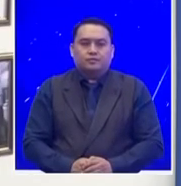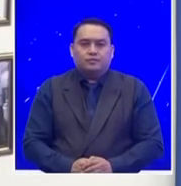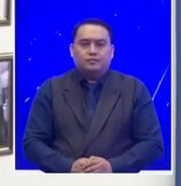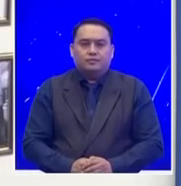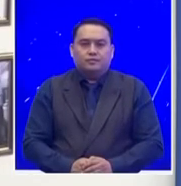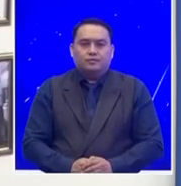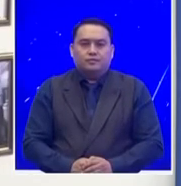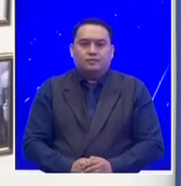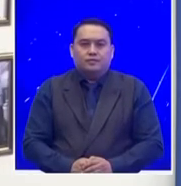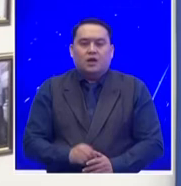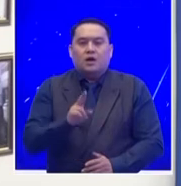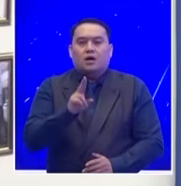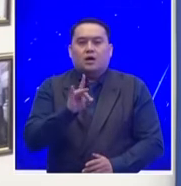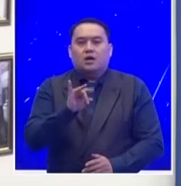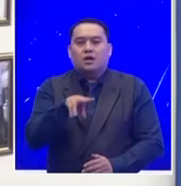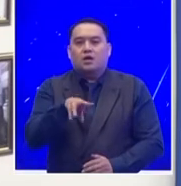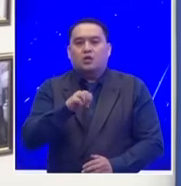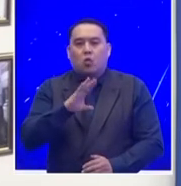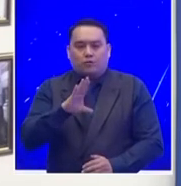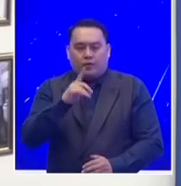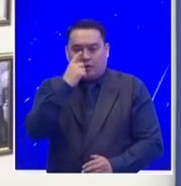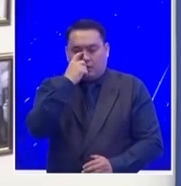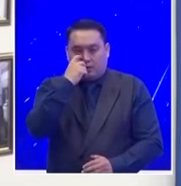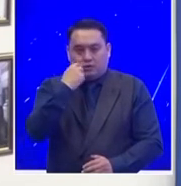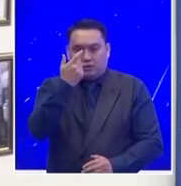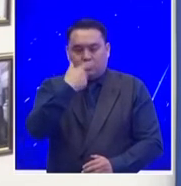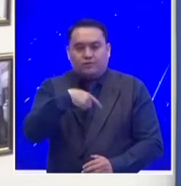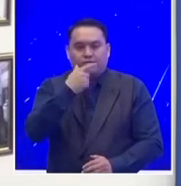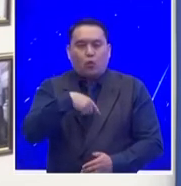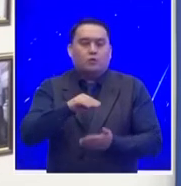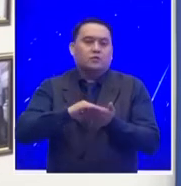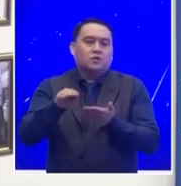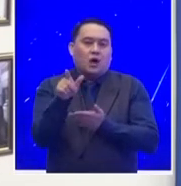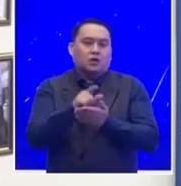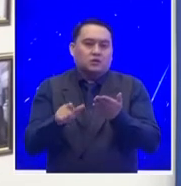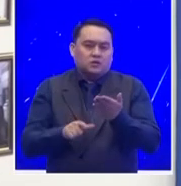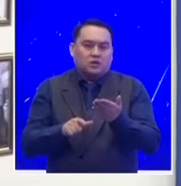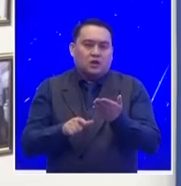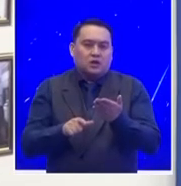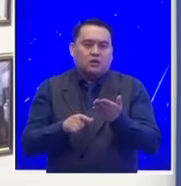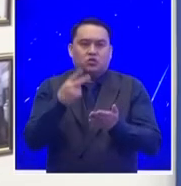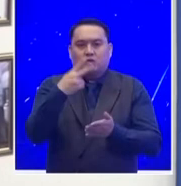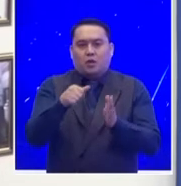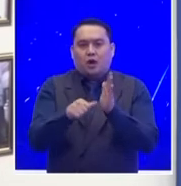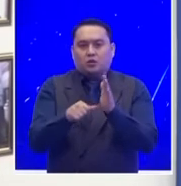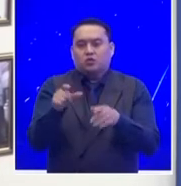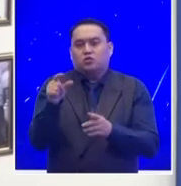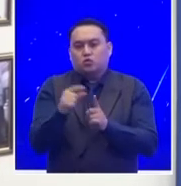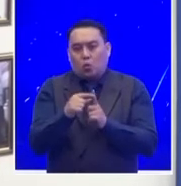мына Крылов өзінің сол өлеңдерін жазған уақытта нақты деталь арқылы 26 сөз мысалы